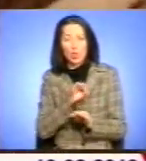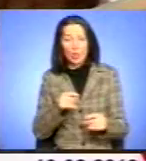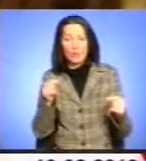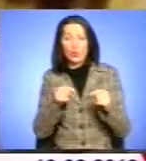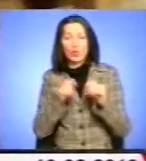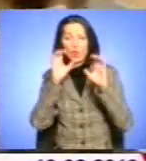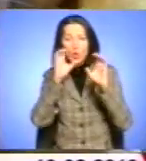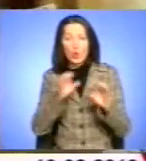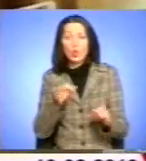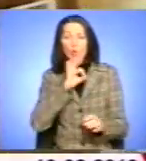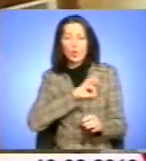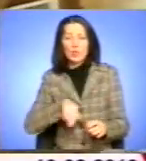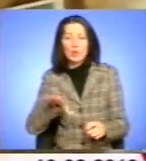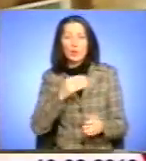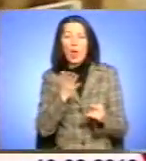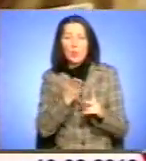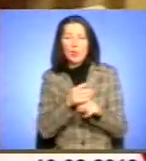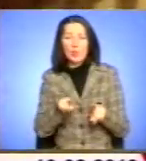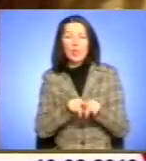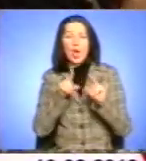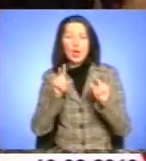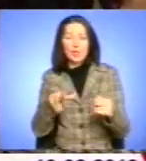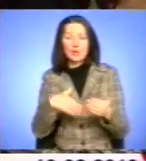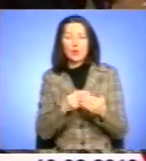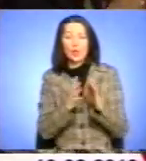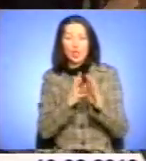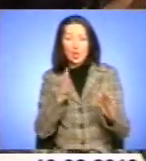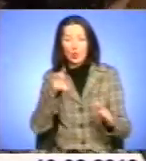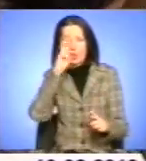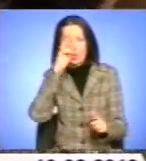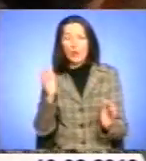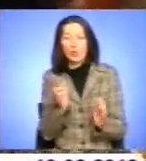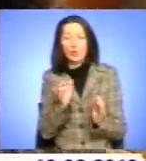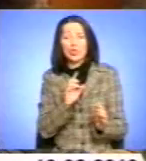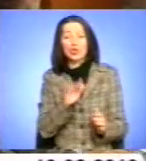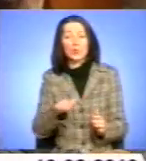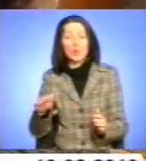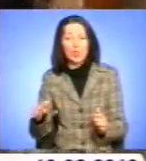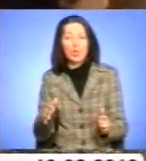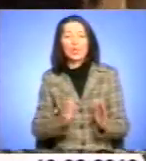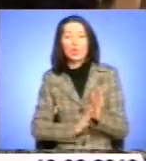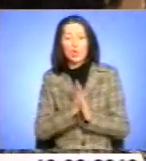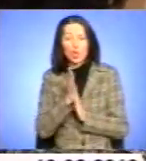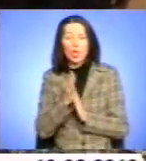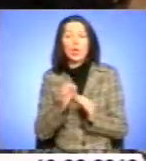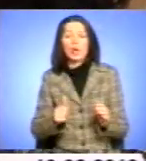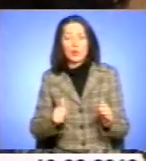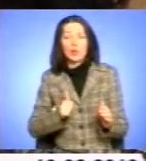всіма належними їй пільгами та гарантіями. У свою чергу, держава турбується про те, щоб дитина зростала в достойних